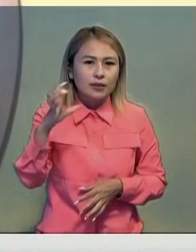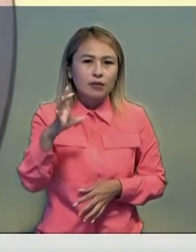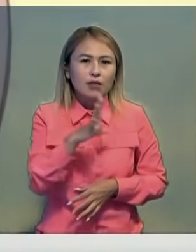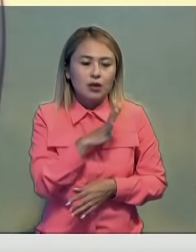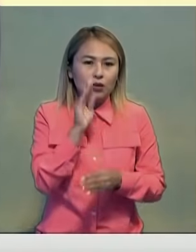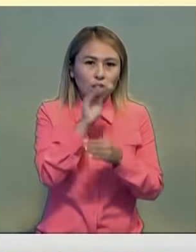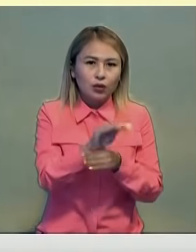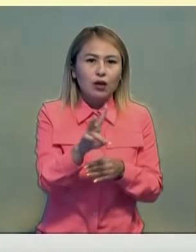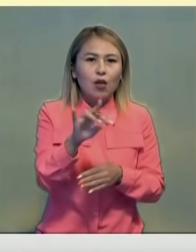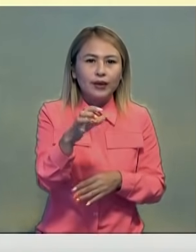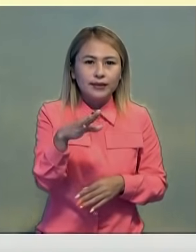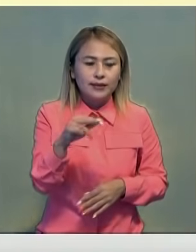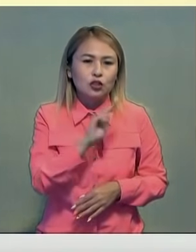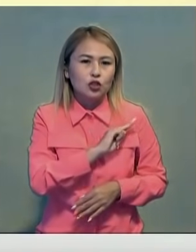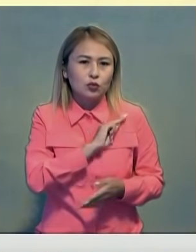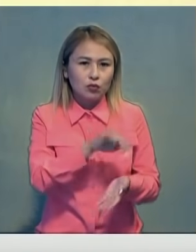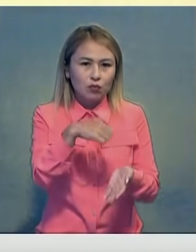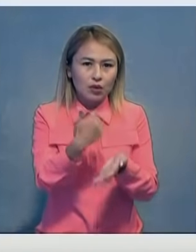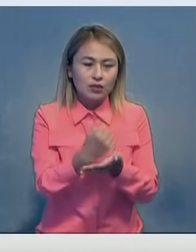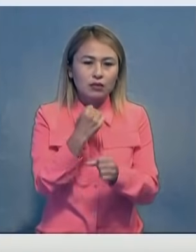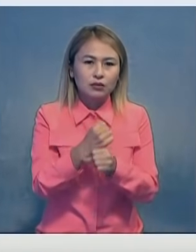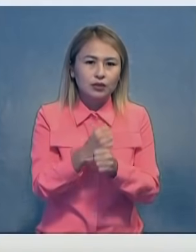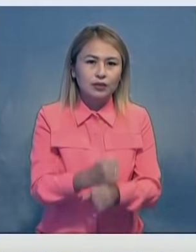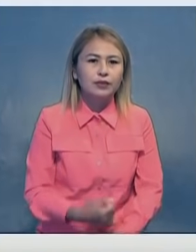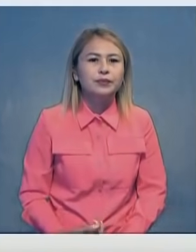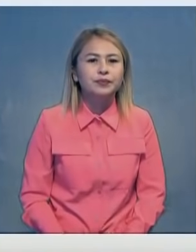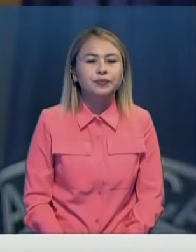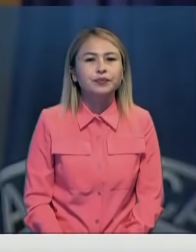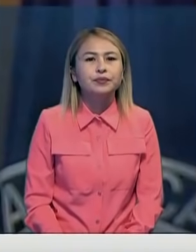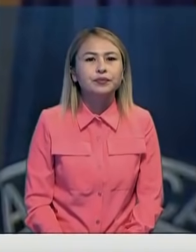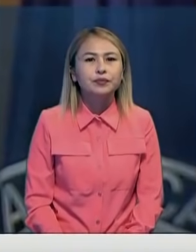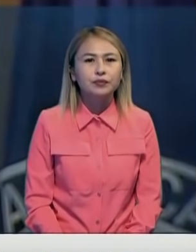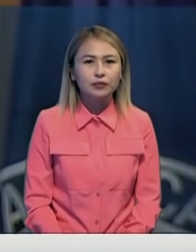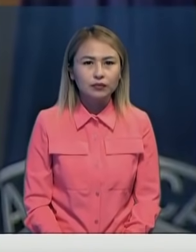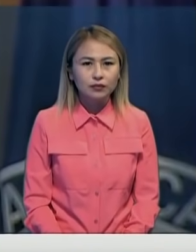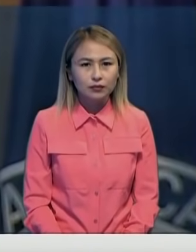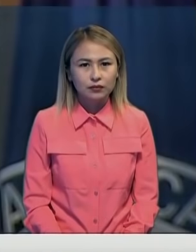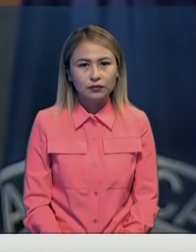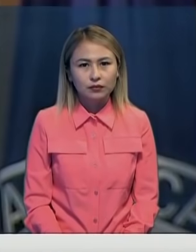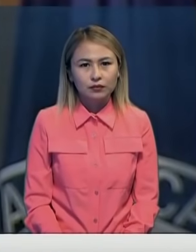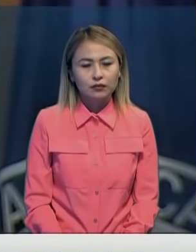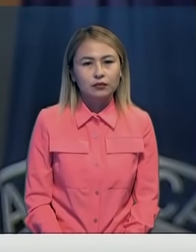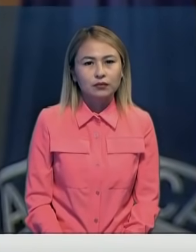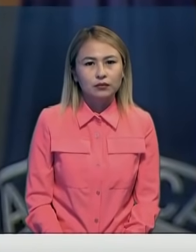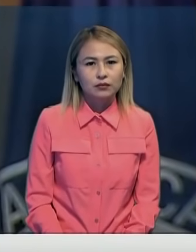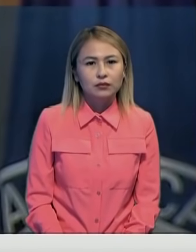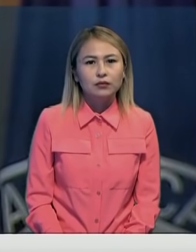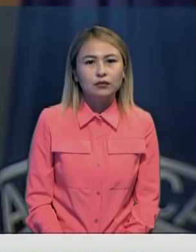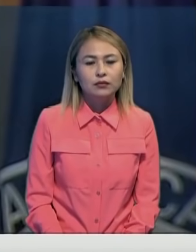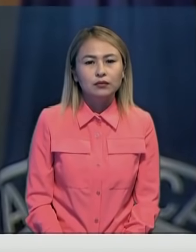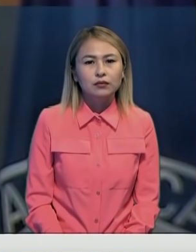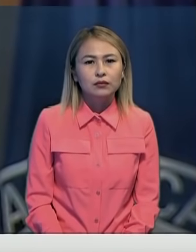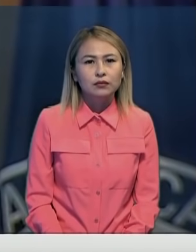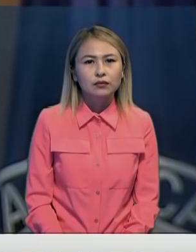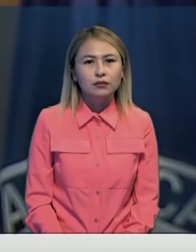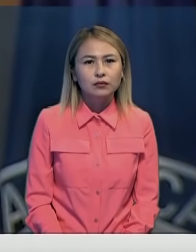болған Джон Бас барады. Ол онда логистика жұмысына басшылық жасайды. Our team is working hand in glove with military colleagues to